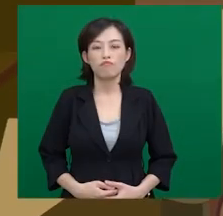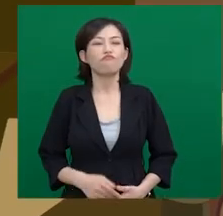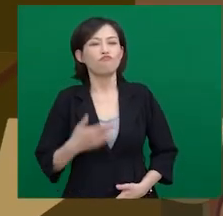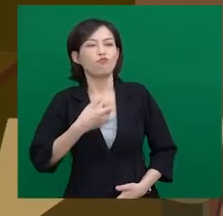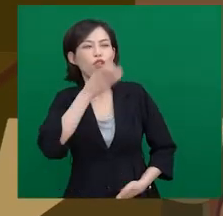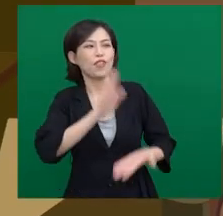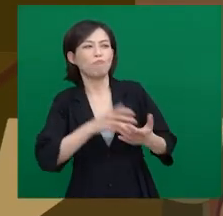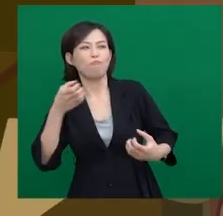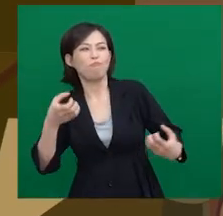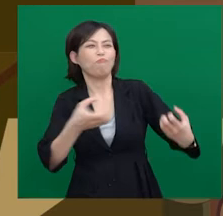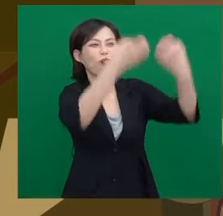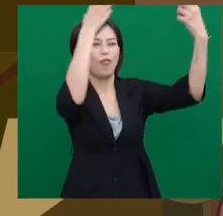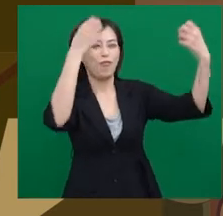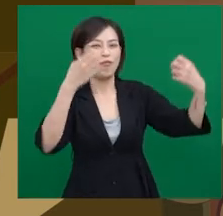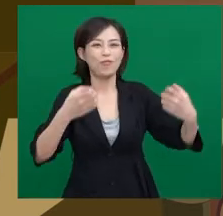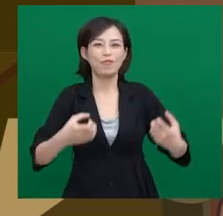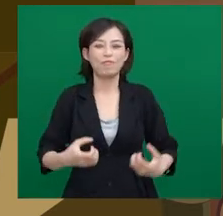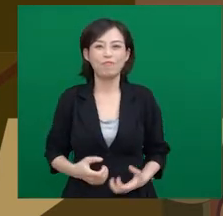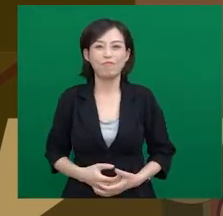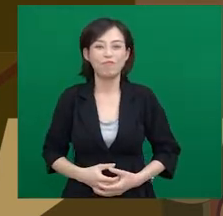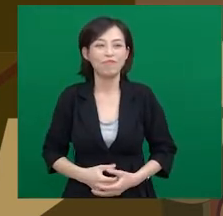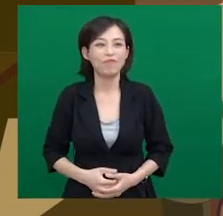để mời bác Tám đi nữa. Vô.